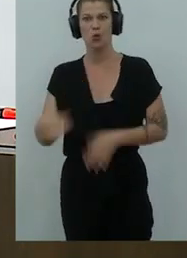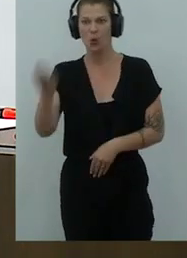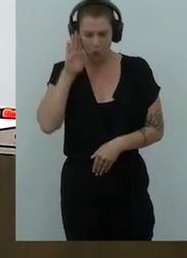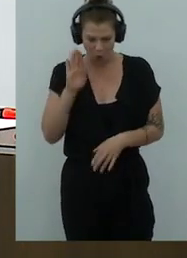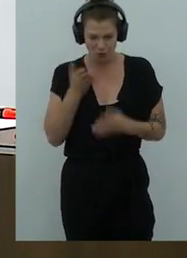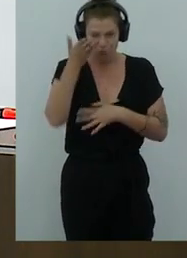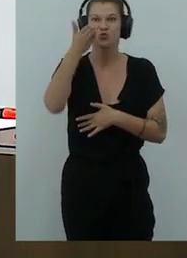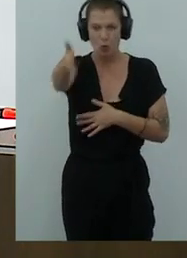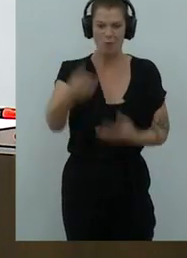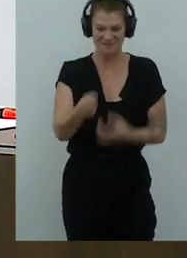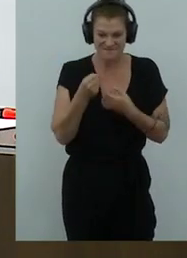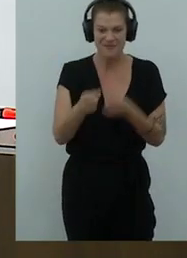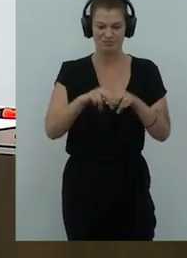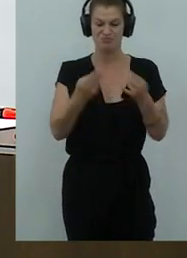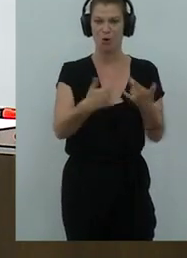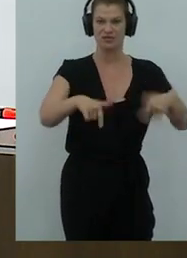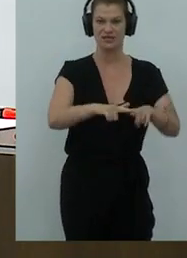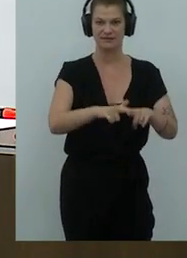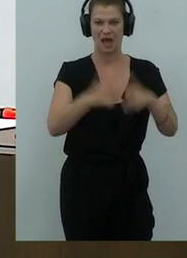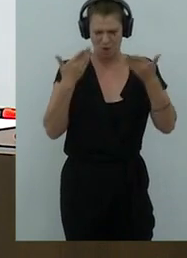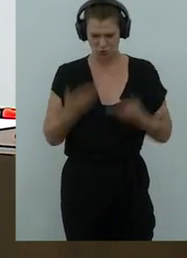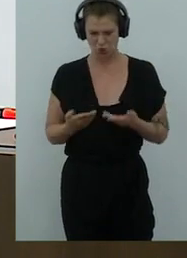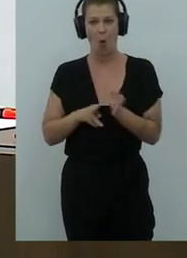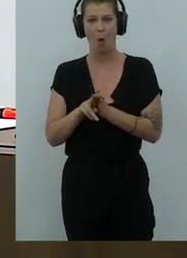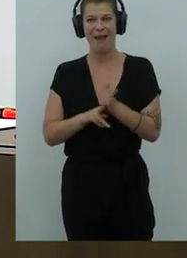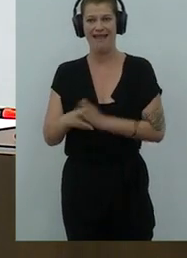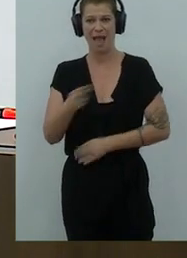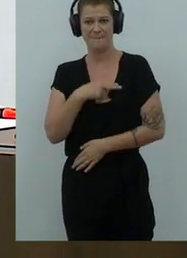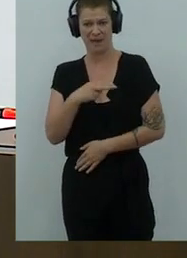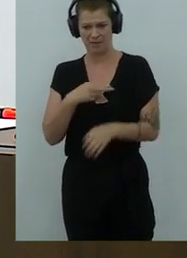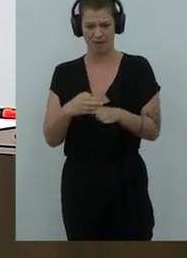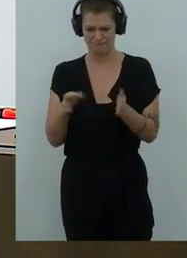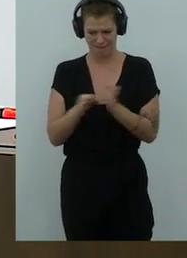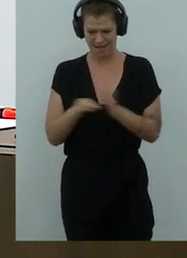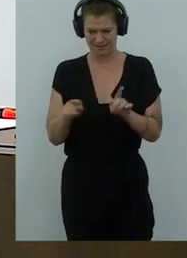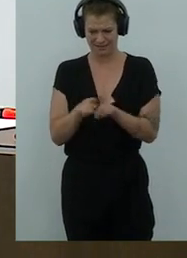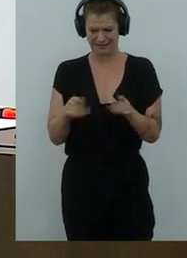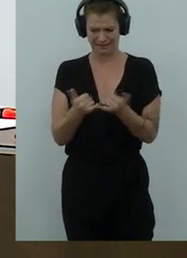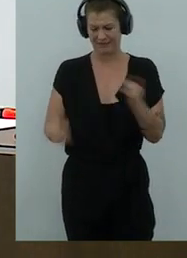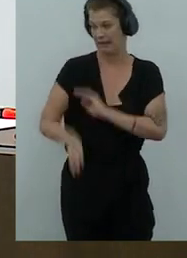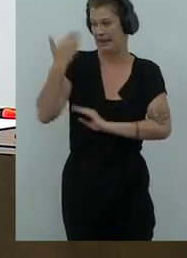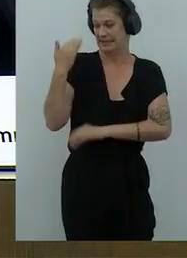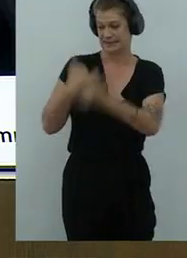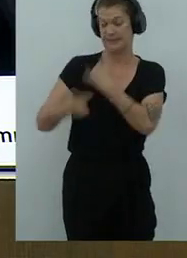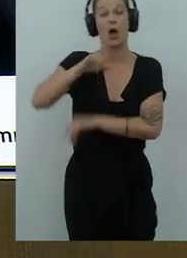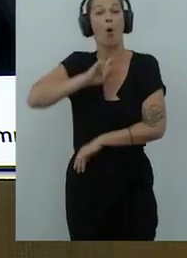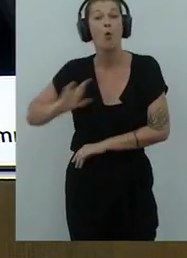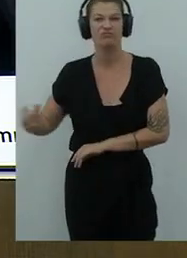Maßnahme versetzt uns eher ins vorige Jahrhundert. Und genauso wenig haben wir vermutet, dass